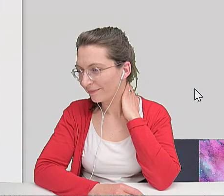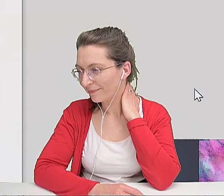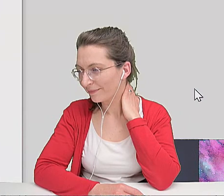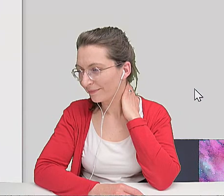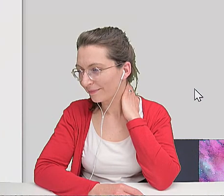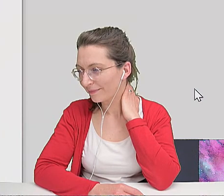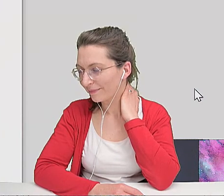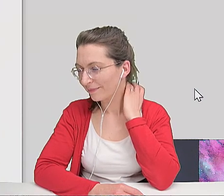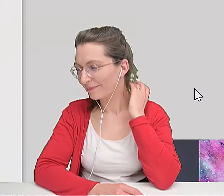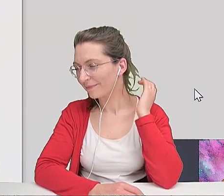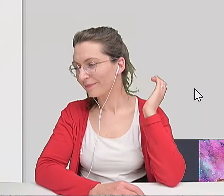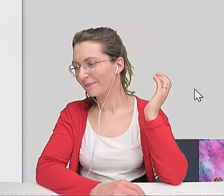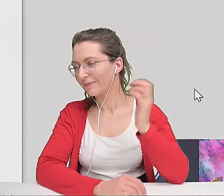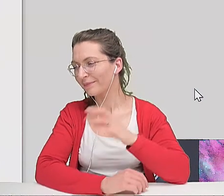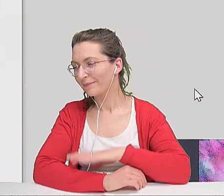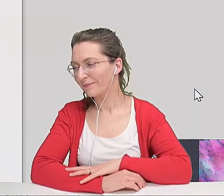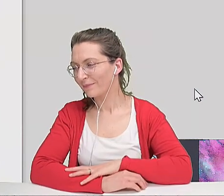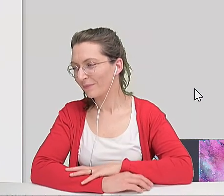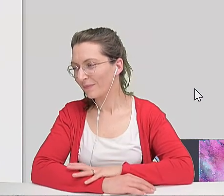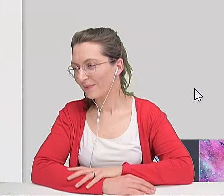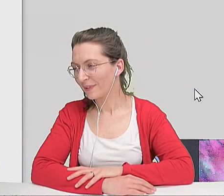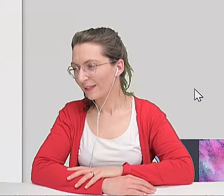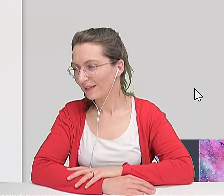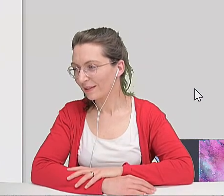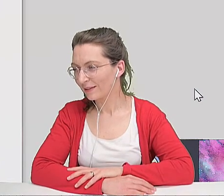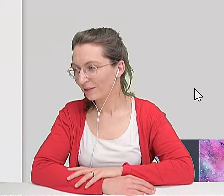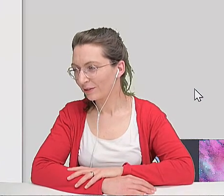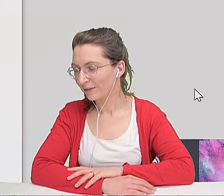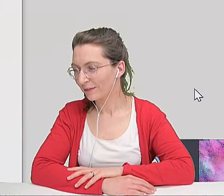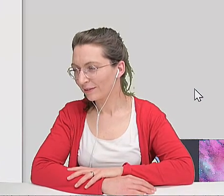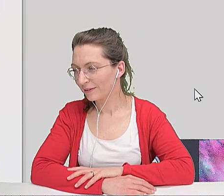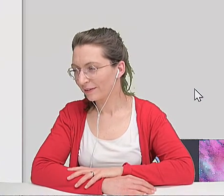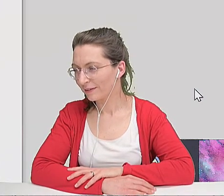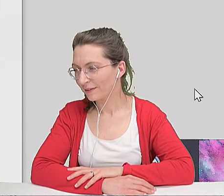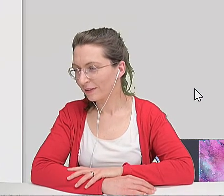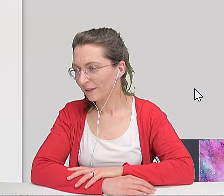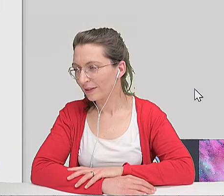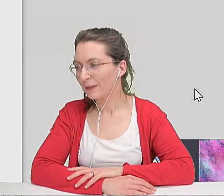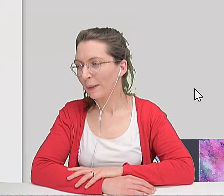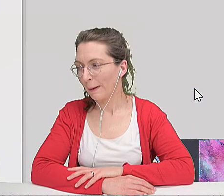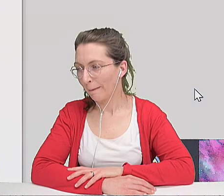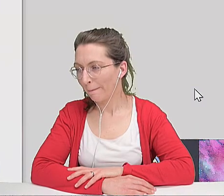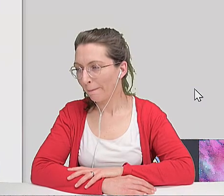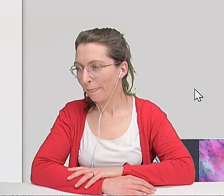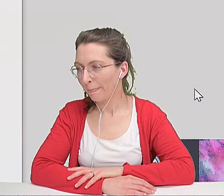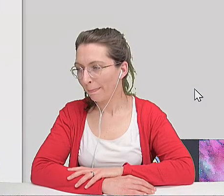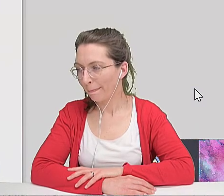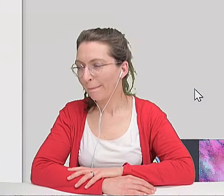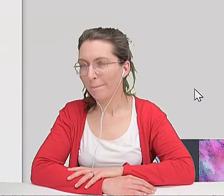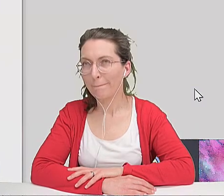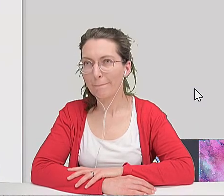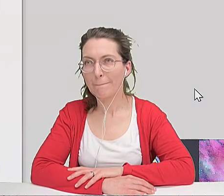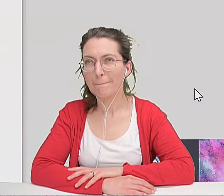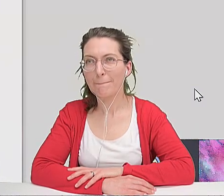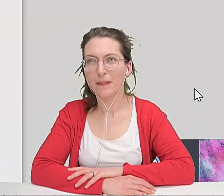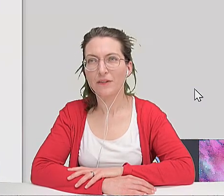Browser. Aber es ist eben jetzt eine, sag ich mal, richtige Programmiersprache, also